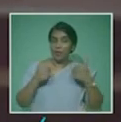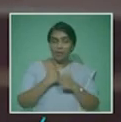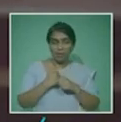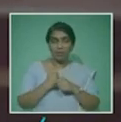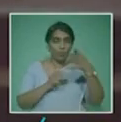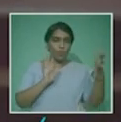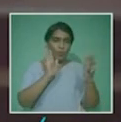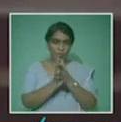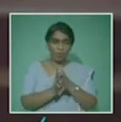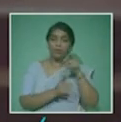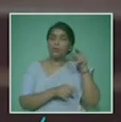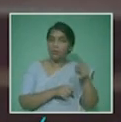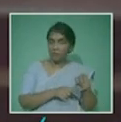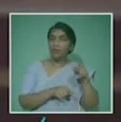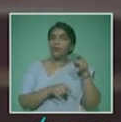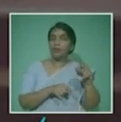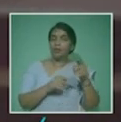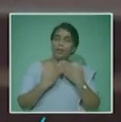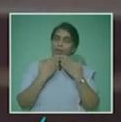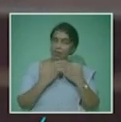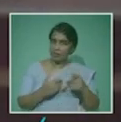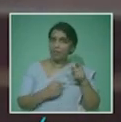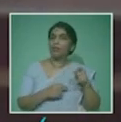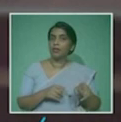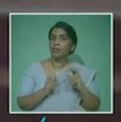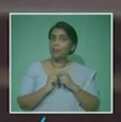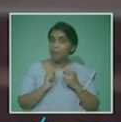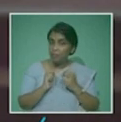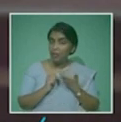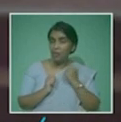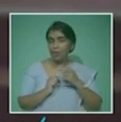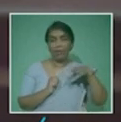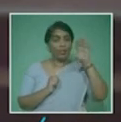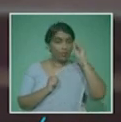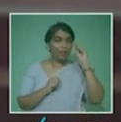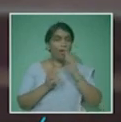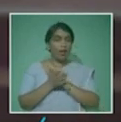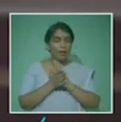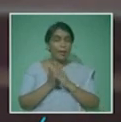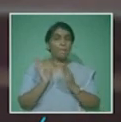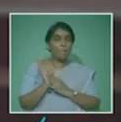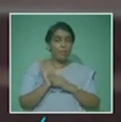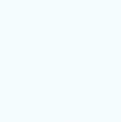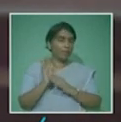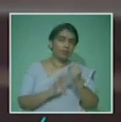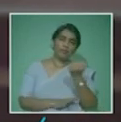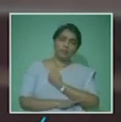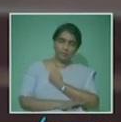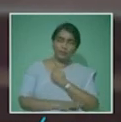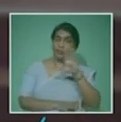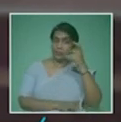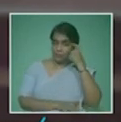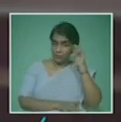කළේ ඔබතුමලත් එක්ක ඔබතුමලා තමයි එතුමාව කොටලා එළෙව්වේ මේ අර්බුදයේ තේරුම අරගෙන හරින් හා මනුෂ්‍ය ඇමතිවරු කළ කැපවීමට